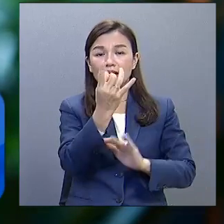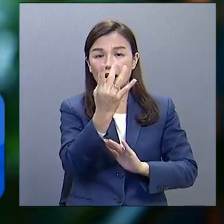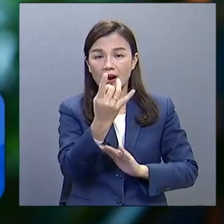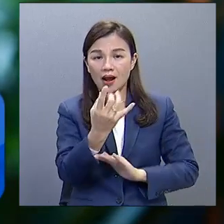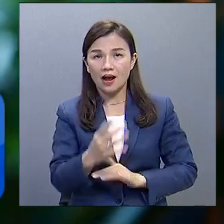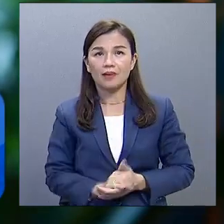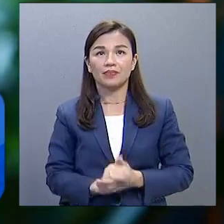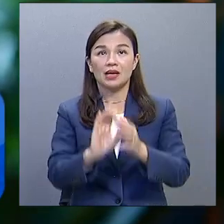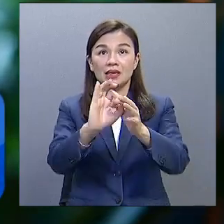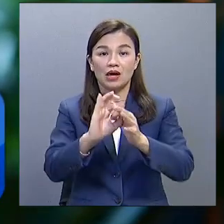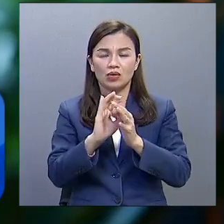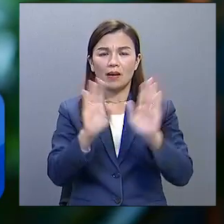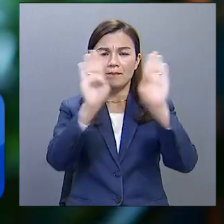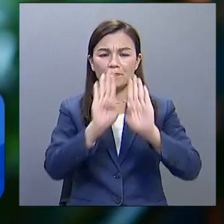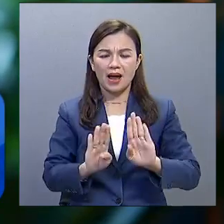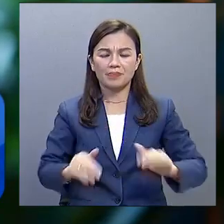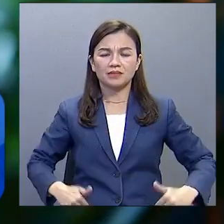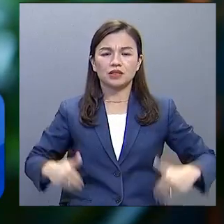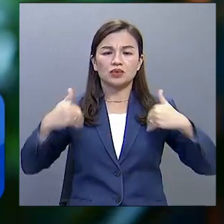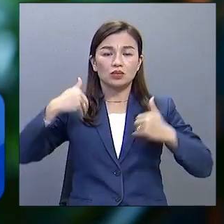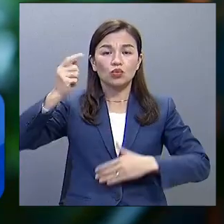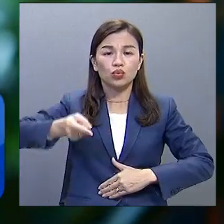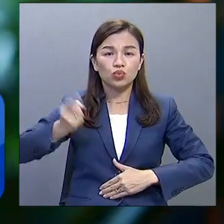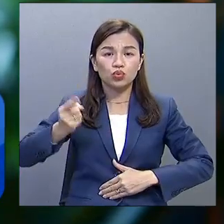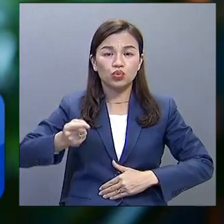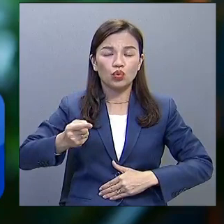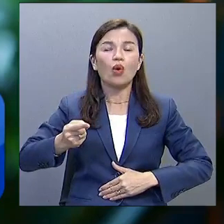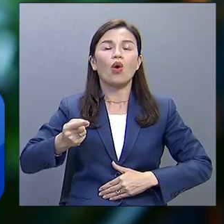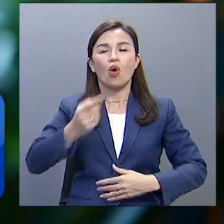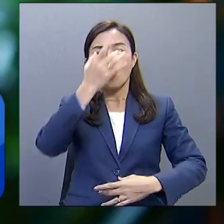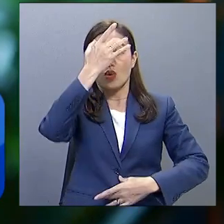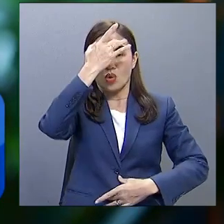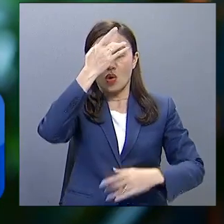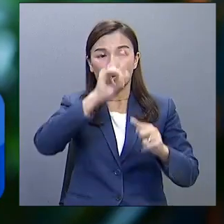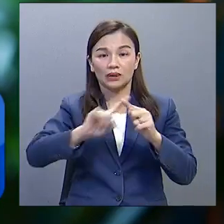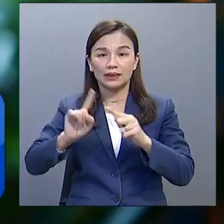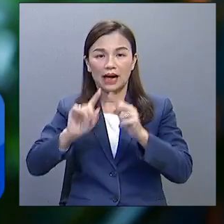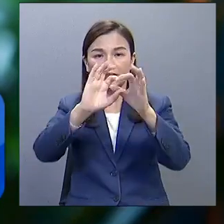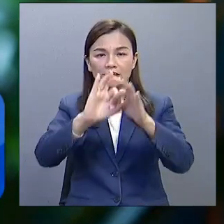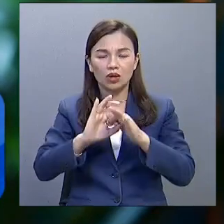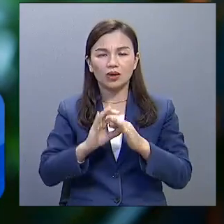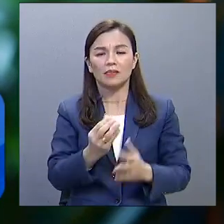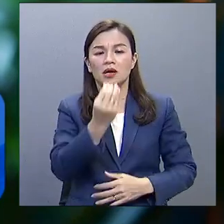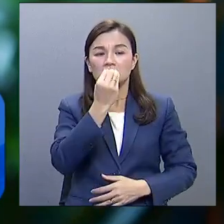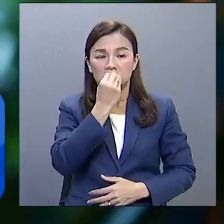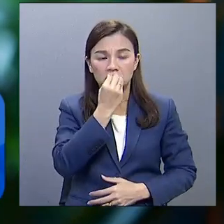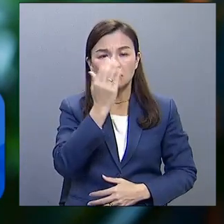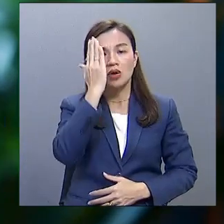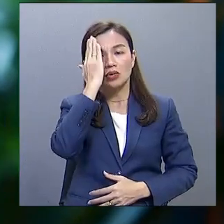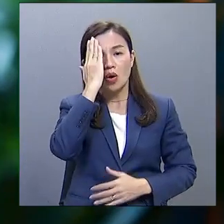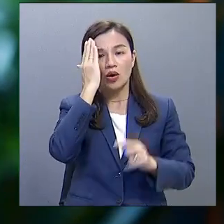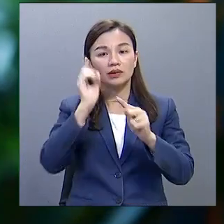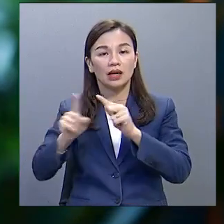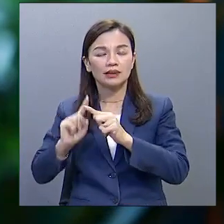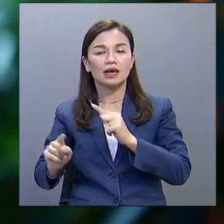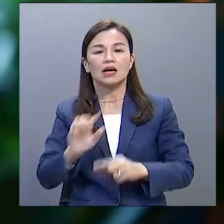ลฟ์สไตล์ก็เป็นเรื่องที่สำคัญมากนะคะคุณตั้งเพราะว่าทุกโรคเรื้อรังทั้งหมดมันเกี่ยวข้องกับไลฟ์สไตล์ทั้งหมดโดยเฉพาะประมาณสัก